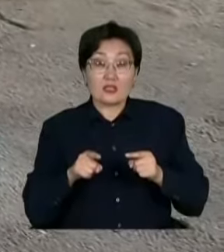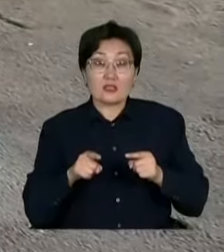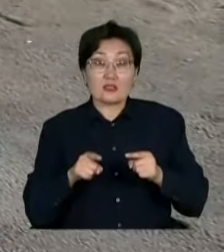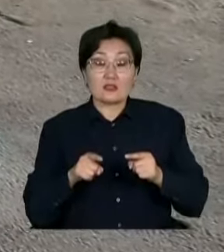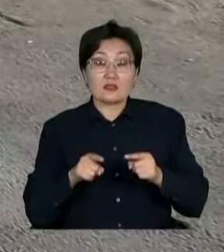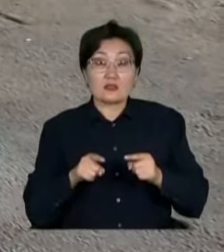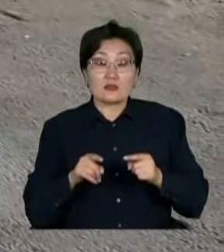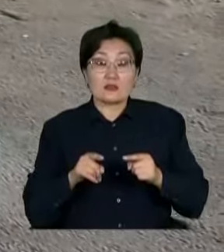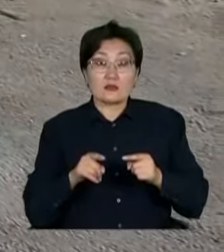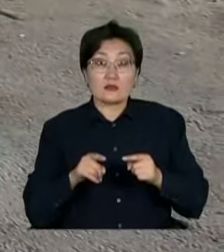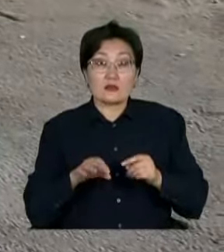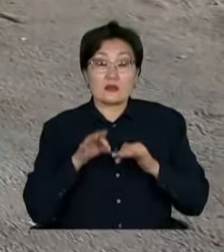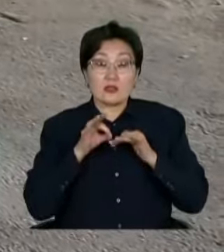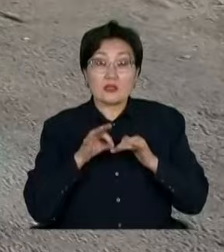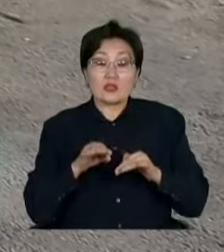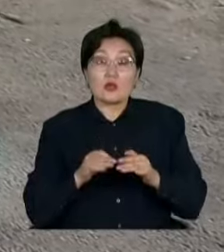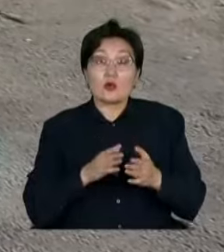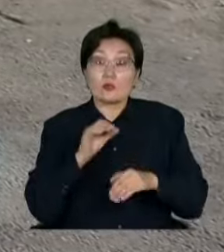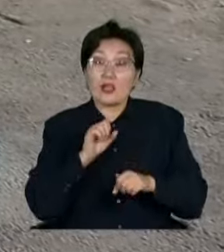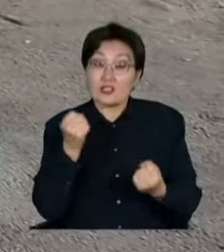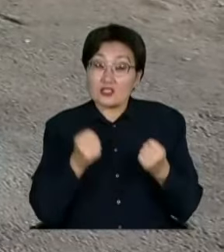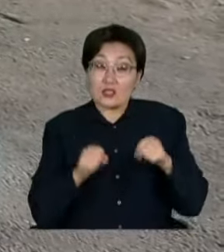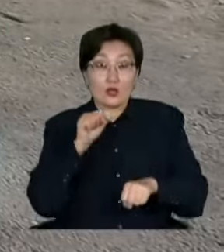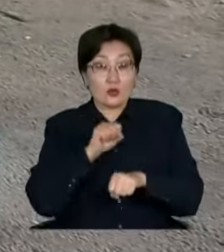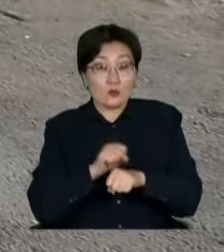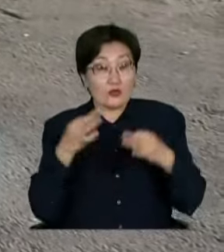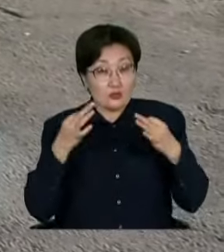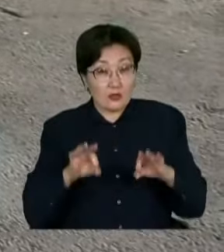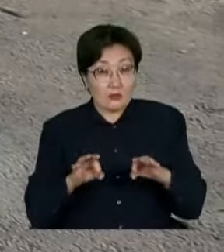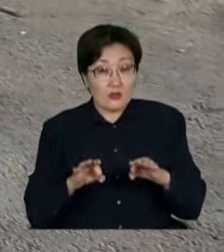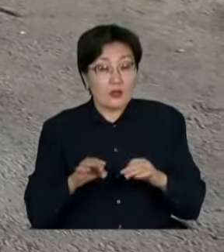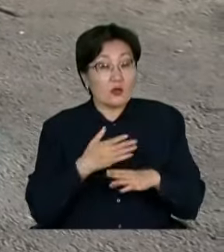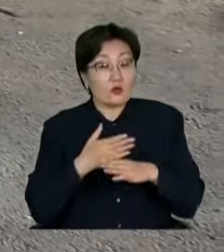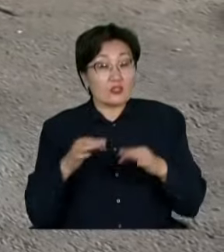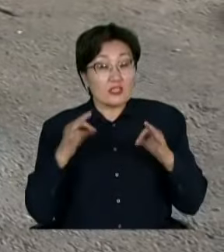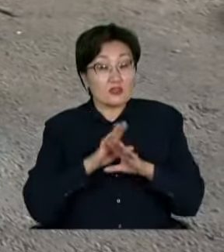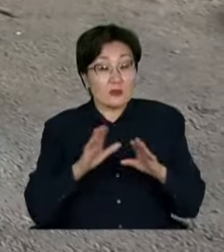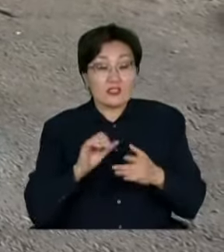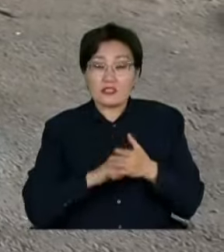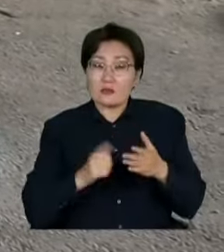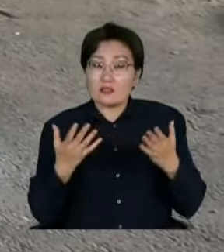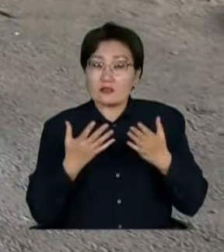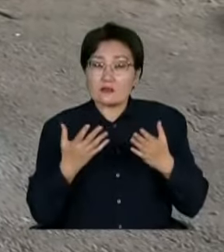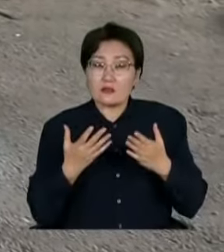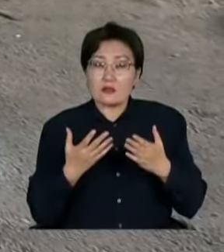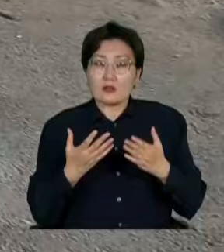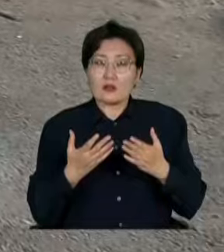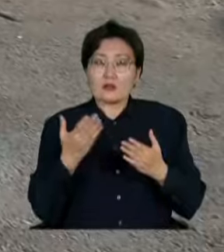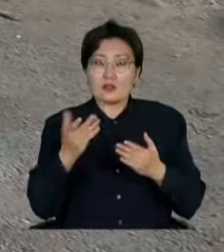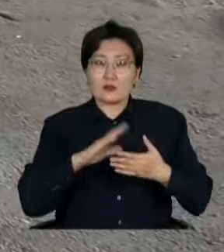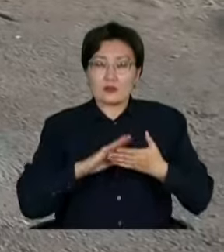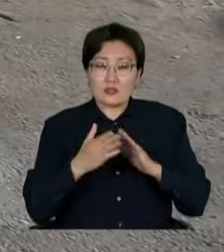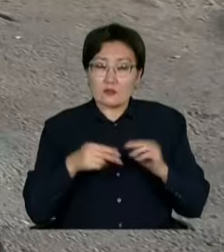жүргізуге рұқсат береміз, одан кейін кіргізбейміз дейді ғой. Бұл себепті десе, сіз бізбен